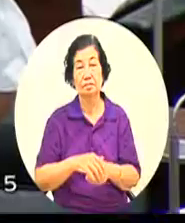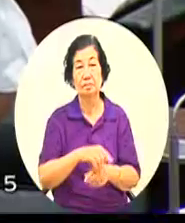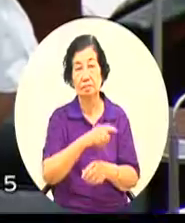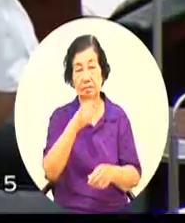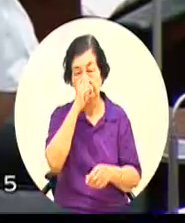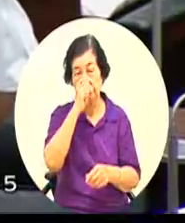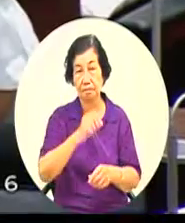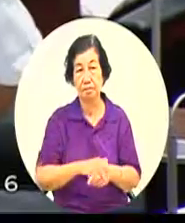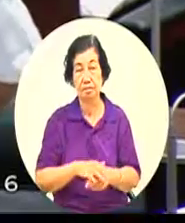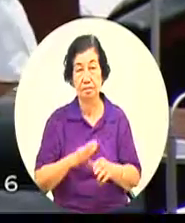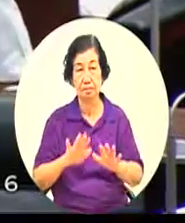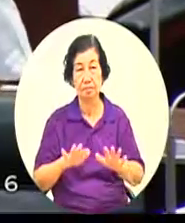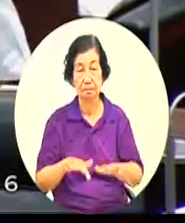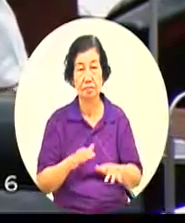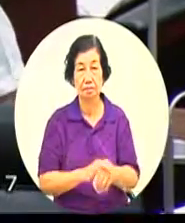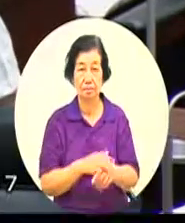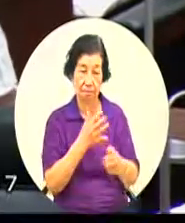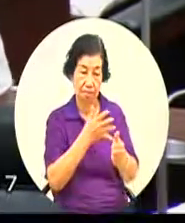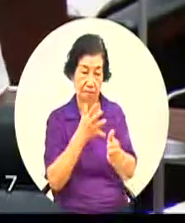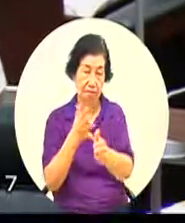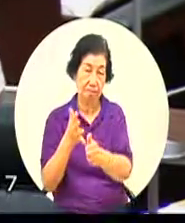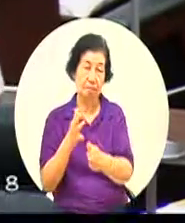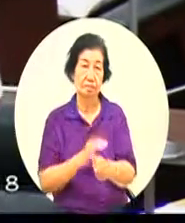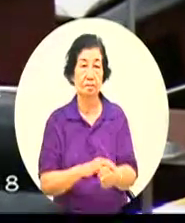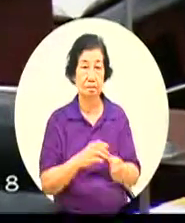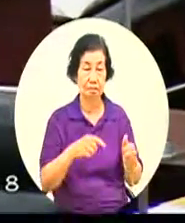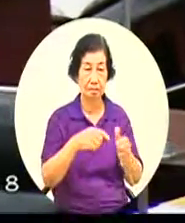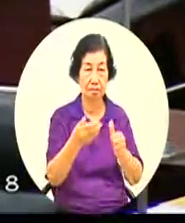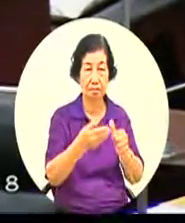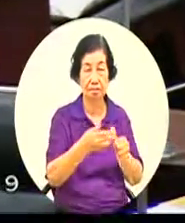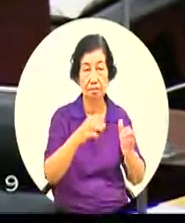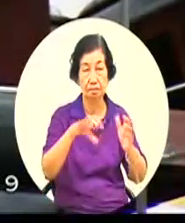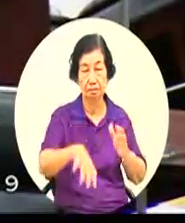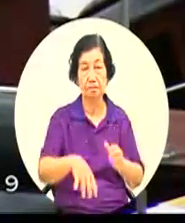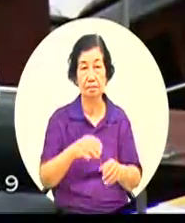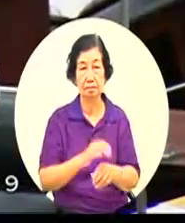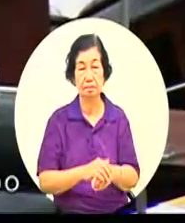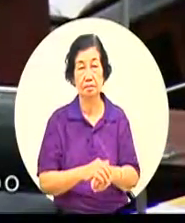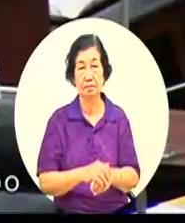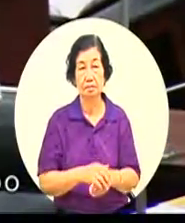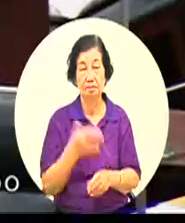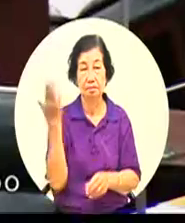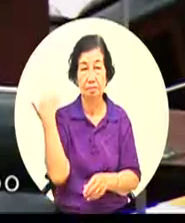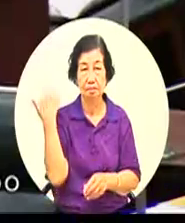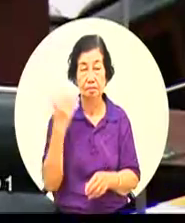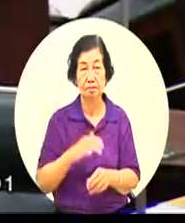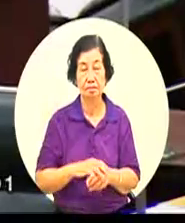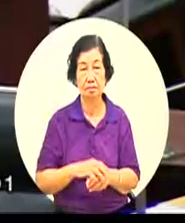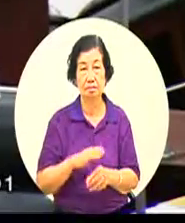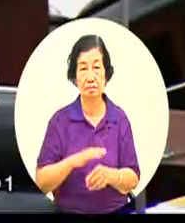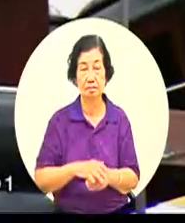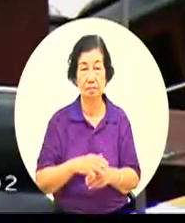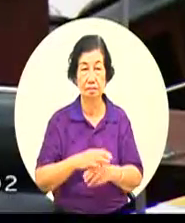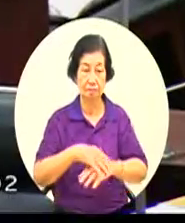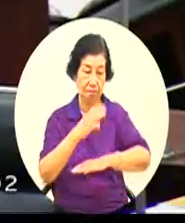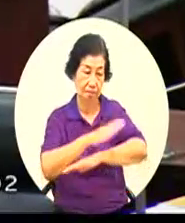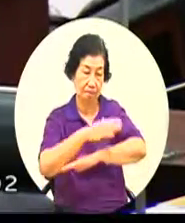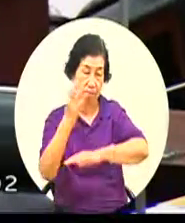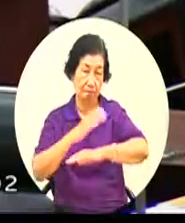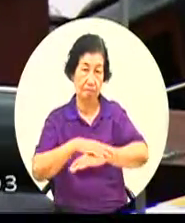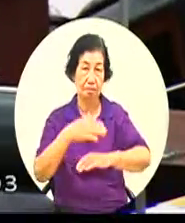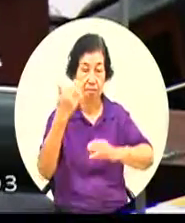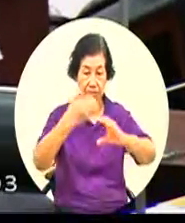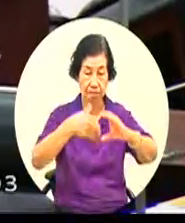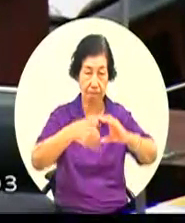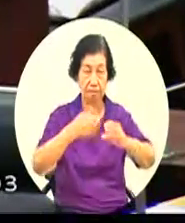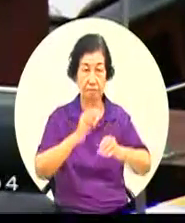哈，来问教育局。因为局长，迄刚好我有看媒体也有，报纸也有，咧